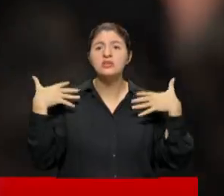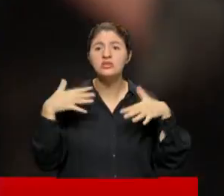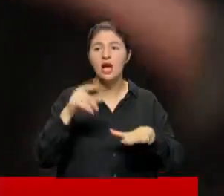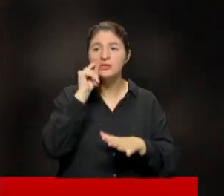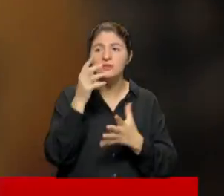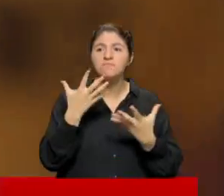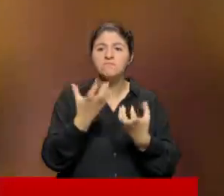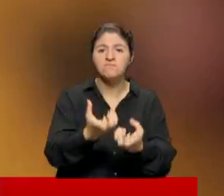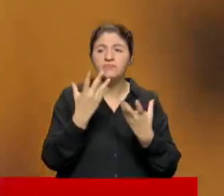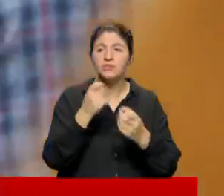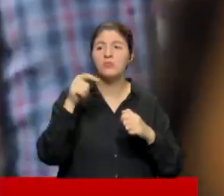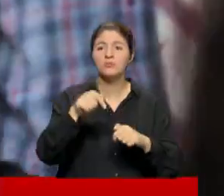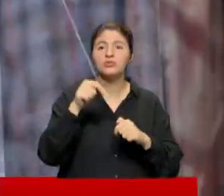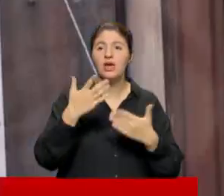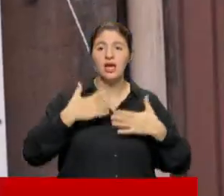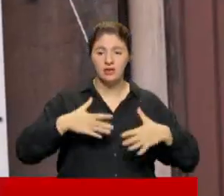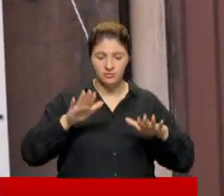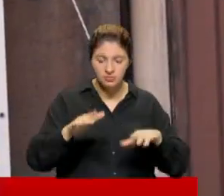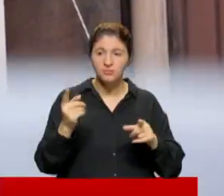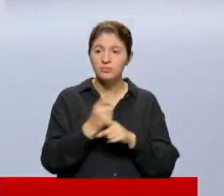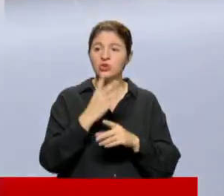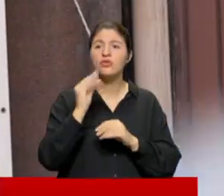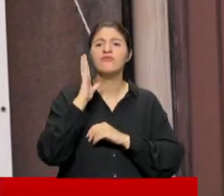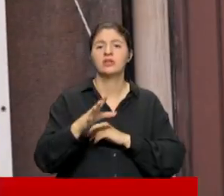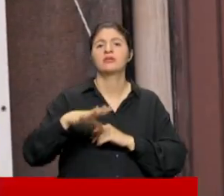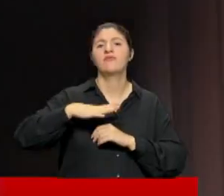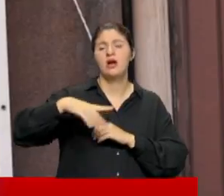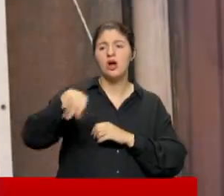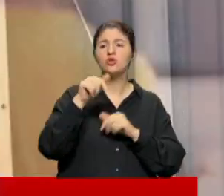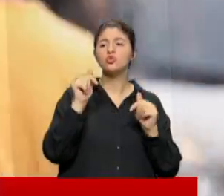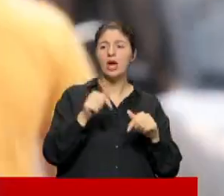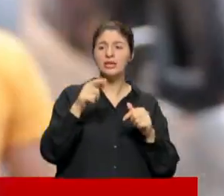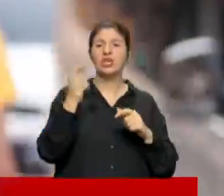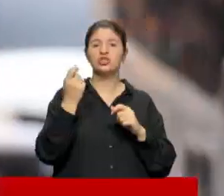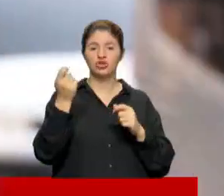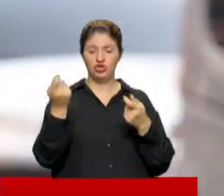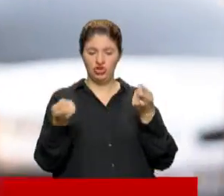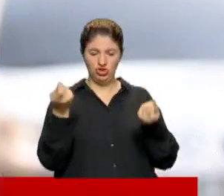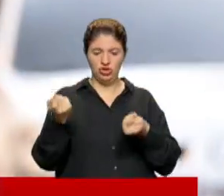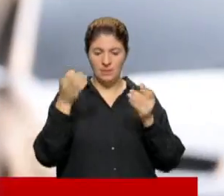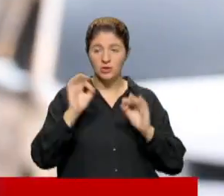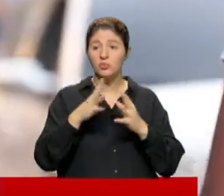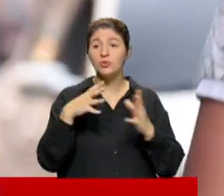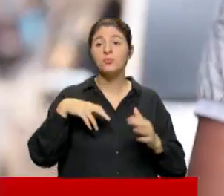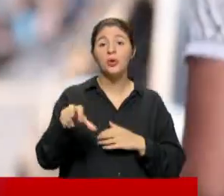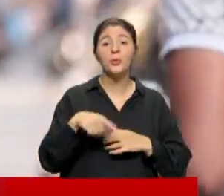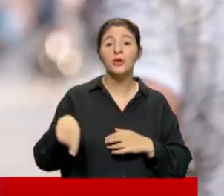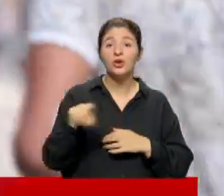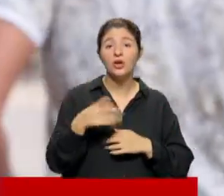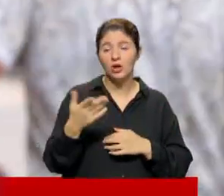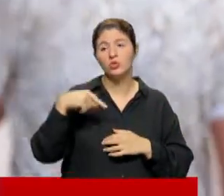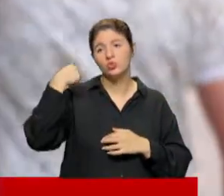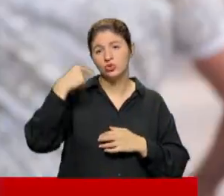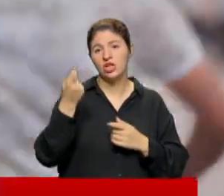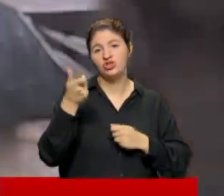insan dolu burada konfeksiyon atölyeleri çok fazla ve şu anda iş başı yapmaya gidenlerin büyük çoğunluğu da